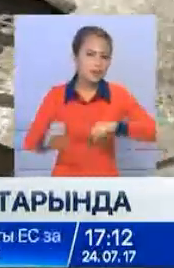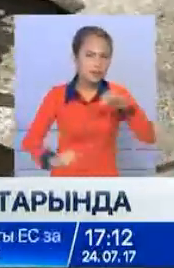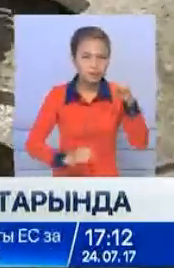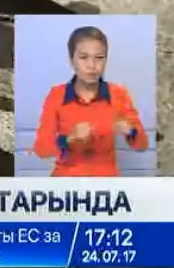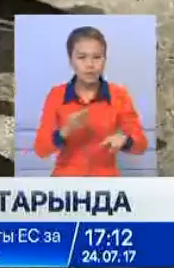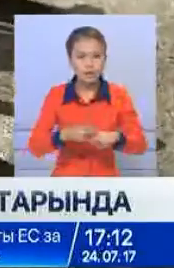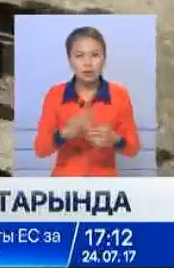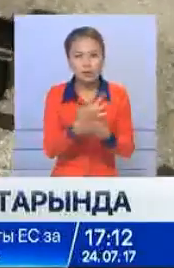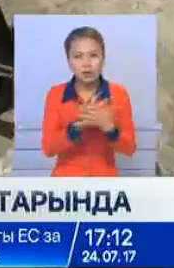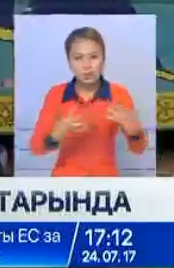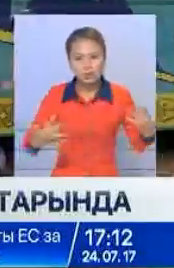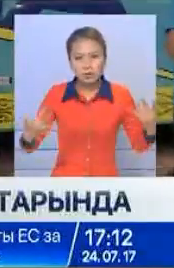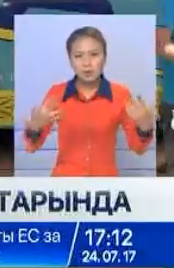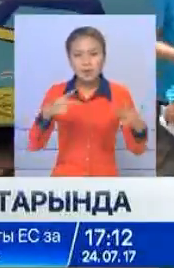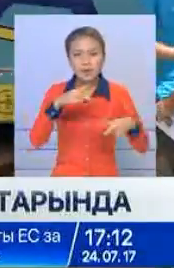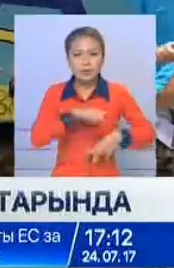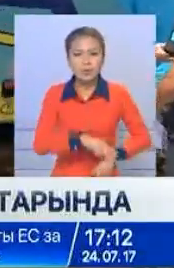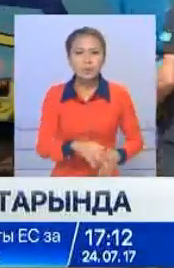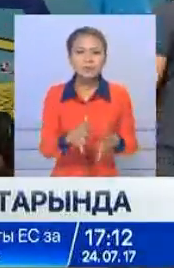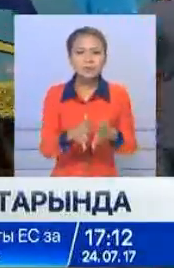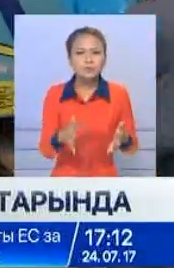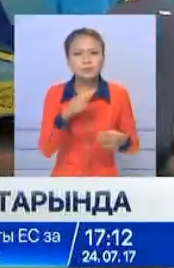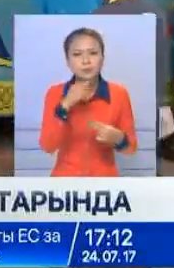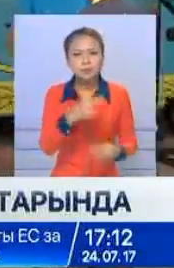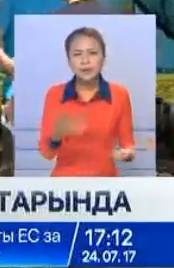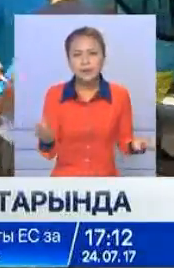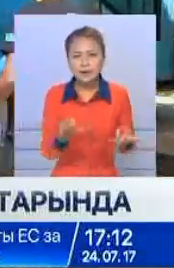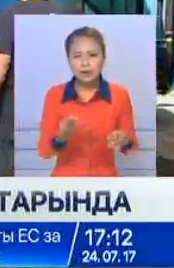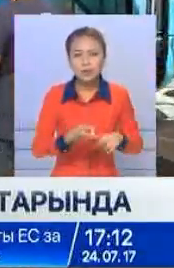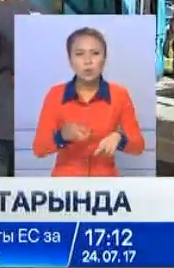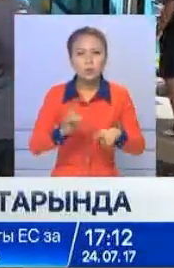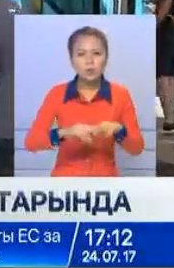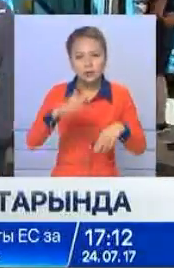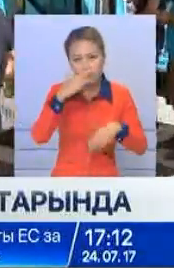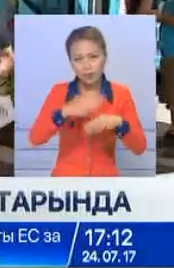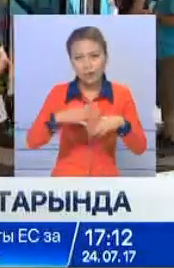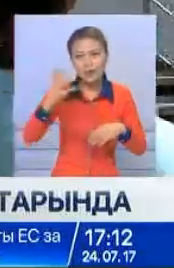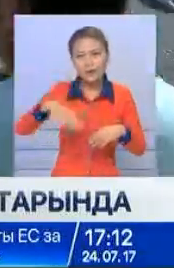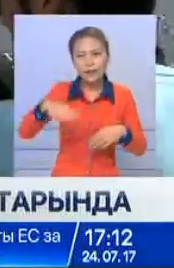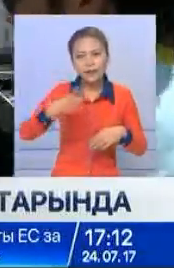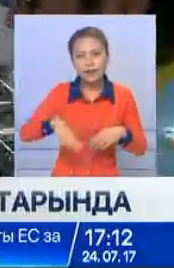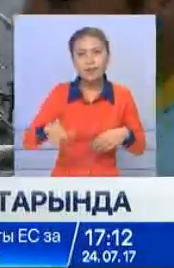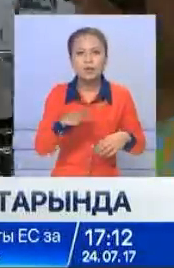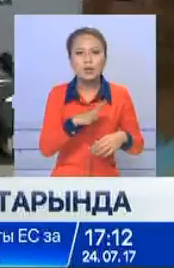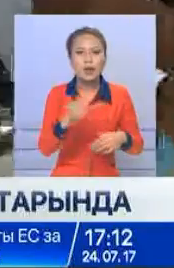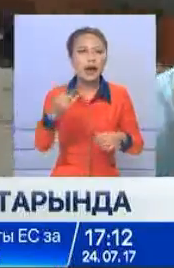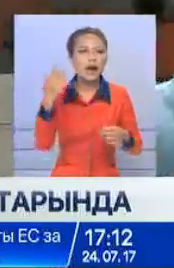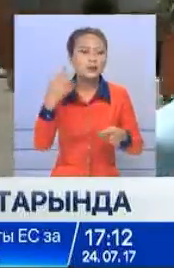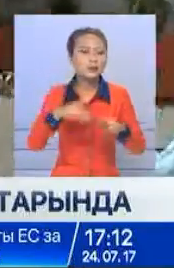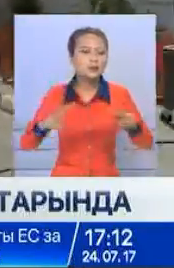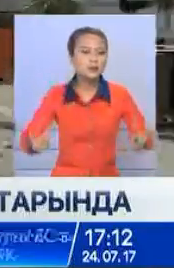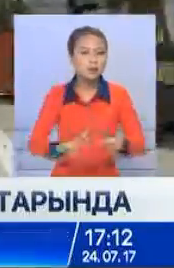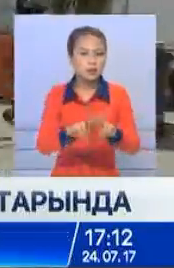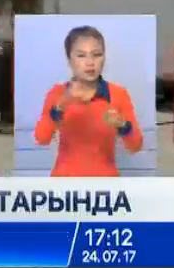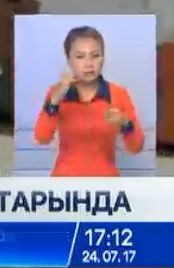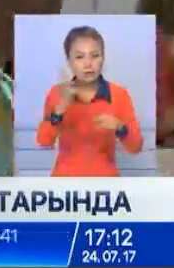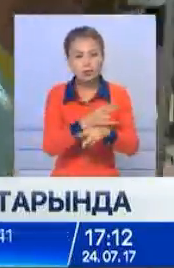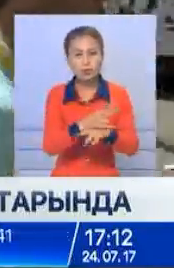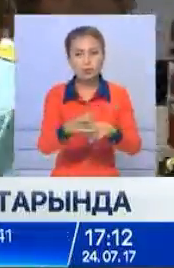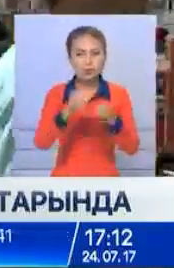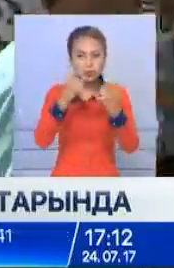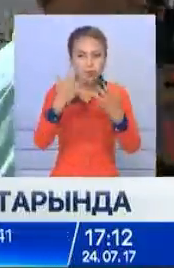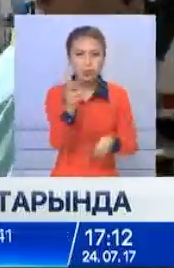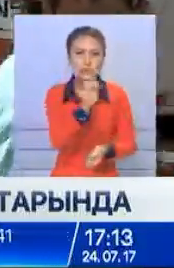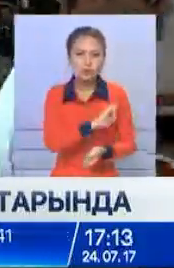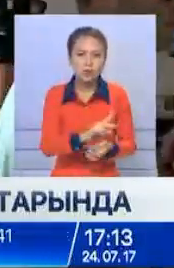тұрған механиктердің еңбегі де елінбей қалмауы тиіс. Шамамен 40-қа жуық адам Астана абырой үшін күндіз-түні тер төгіп, қаладан